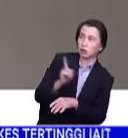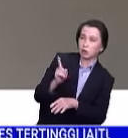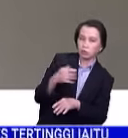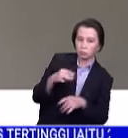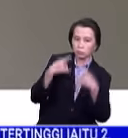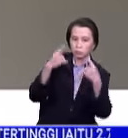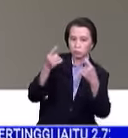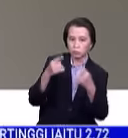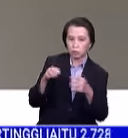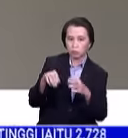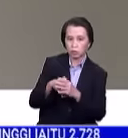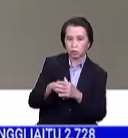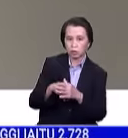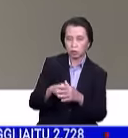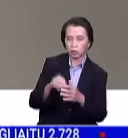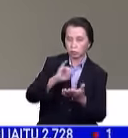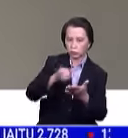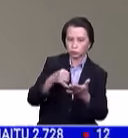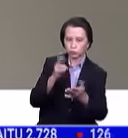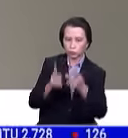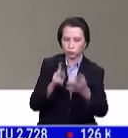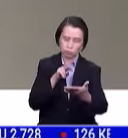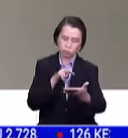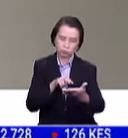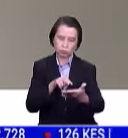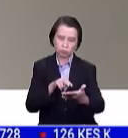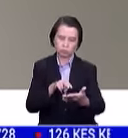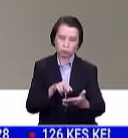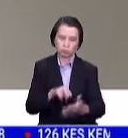berjaya meraih lebih 1 juta tontonan.